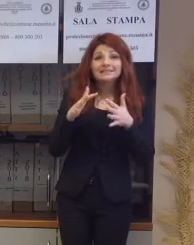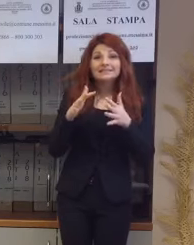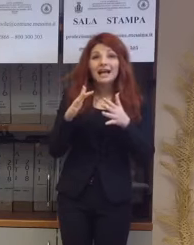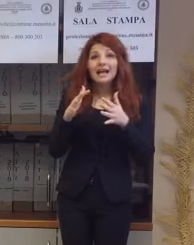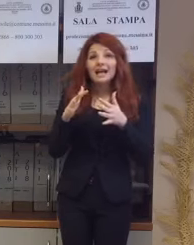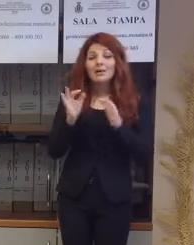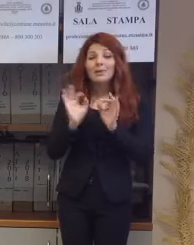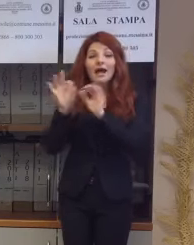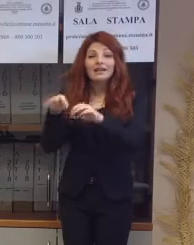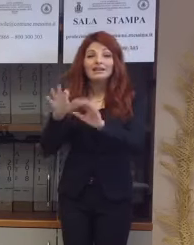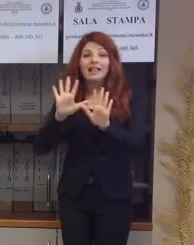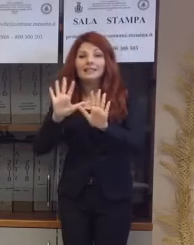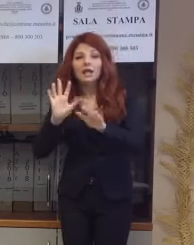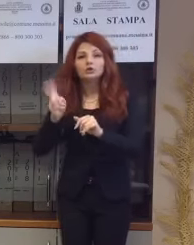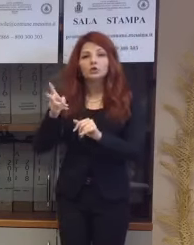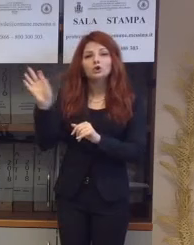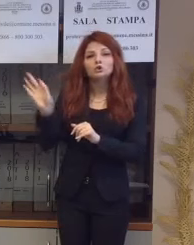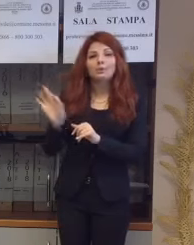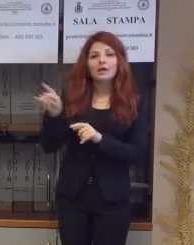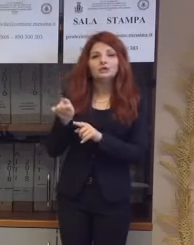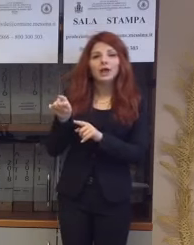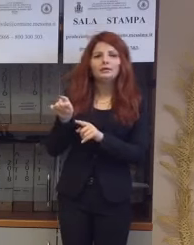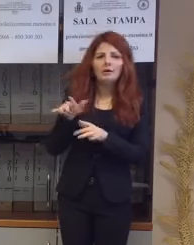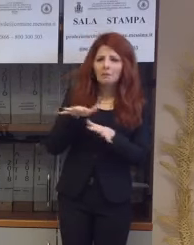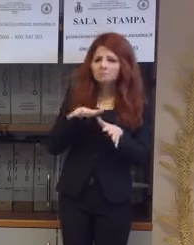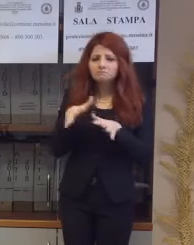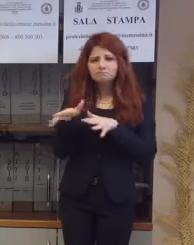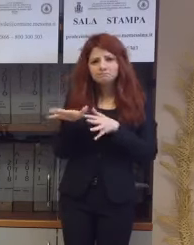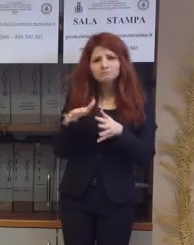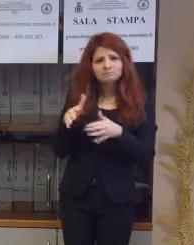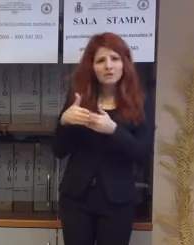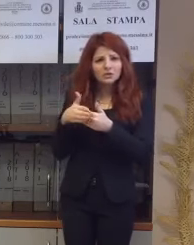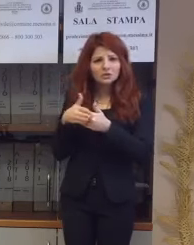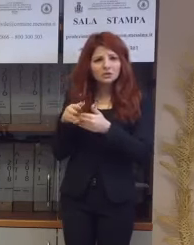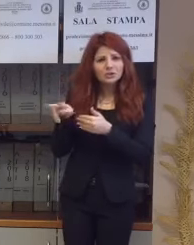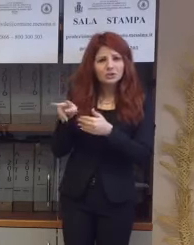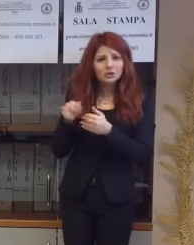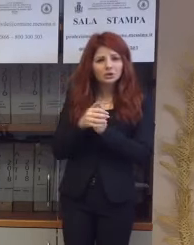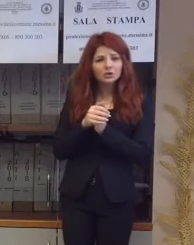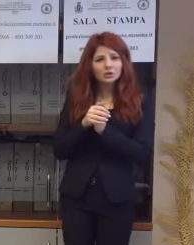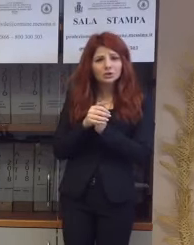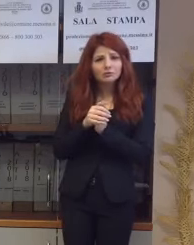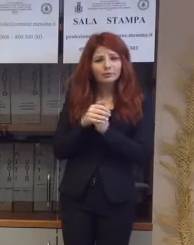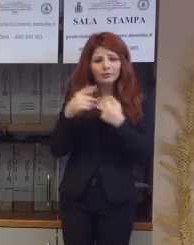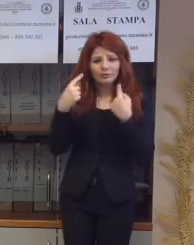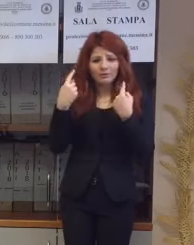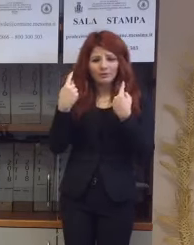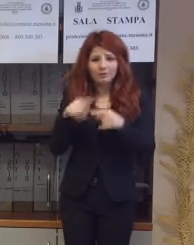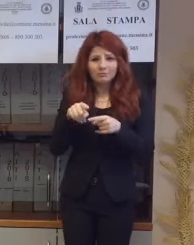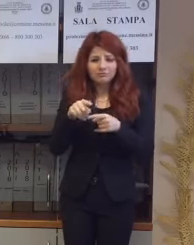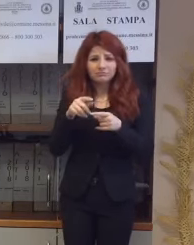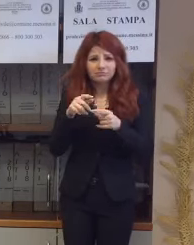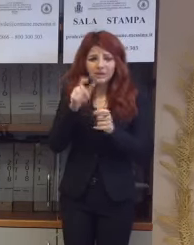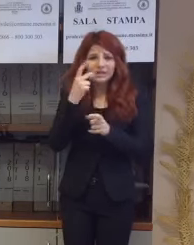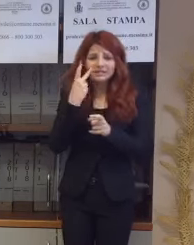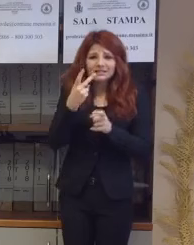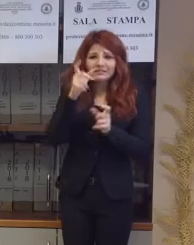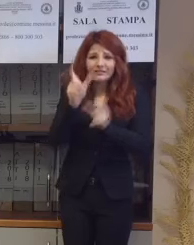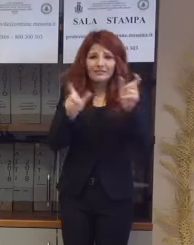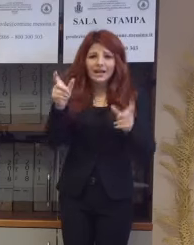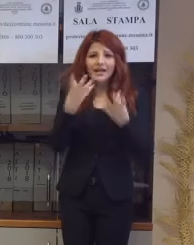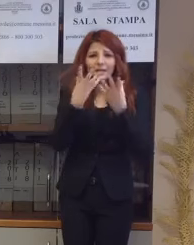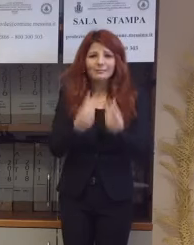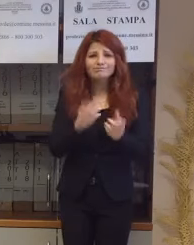10-12%? Beh, ci stiamo avvicinando. I nuovi poveri del coronavirus, perché la percentuale